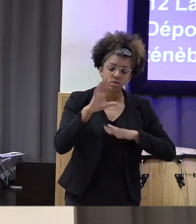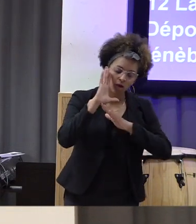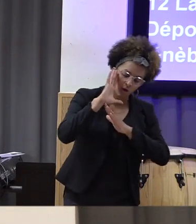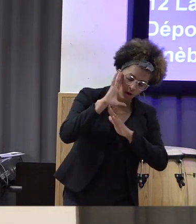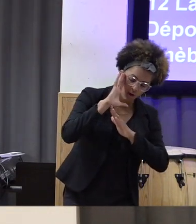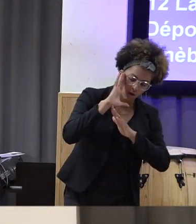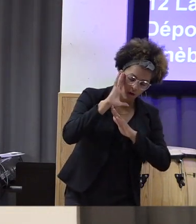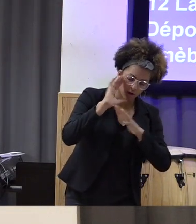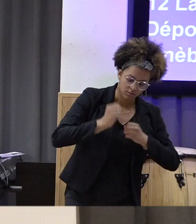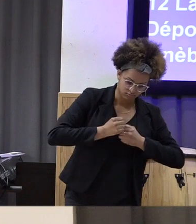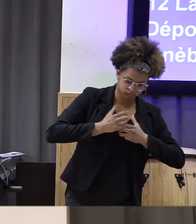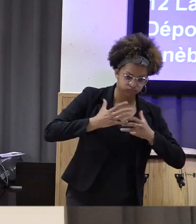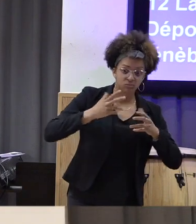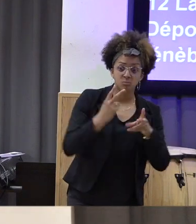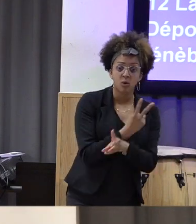Matthieu 13.